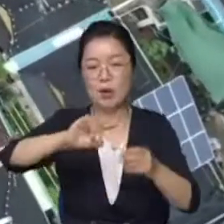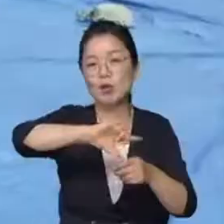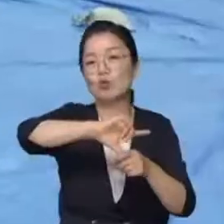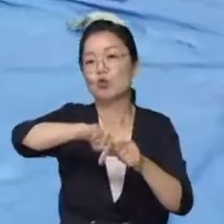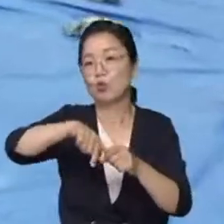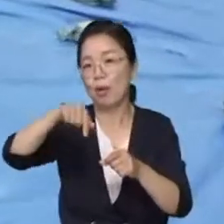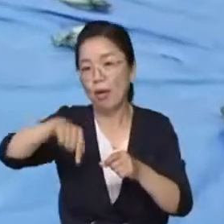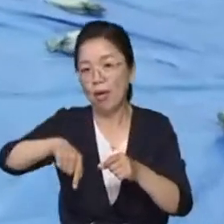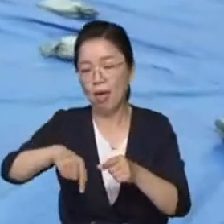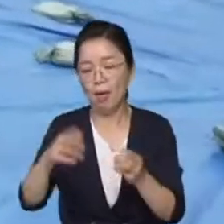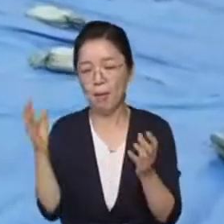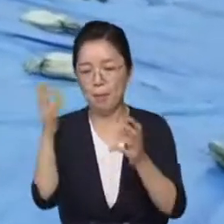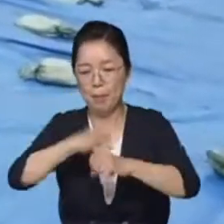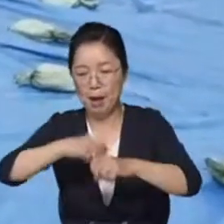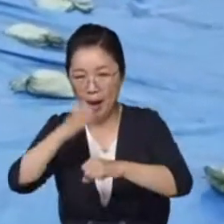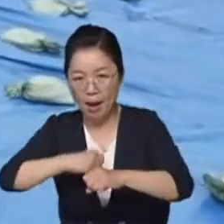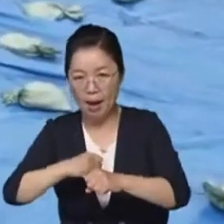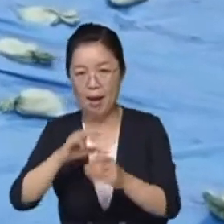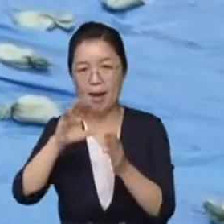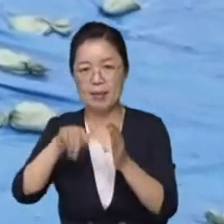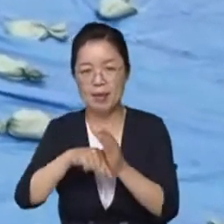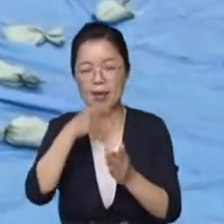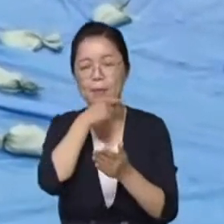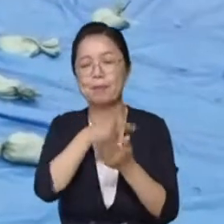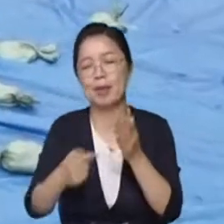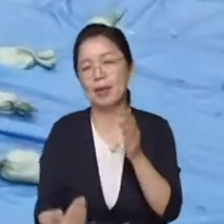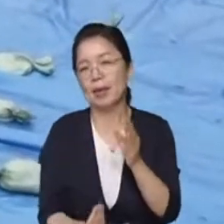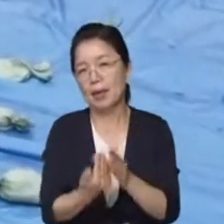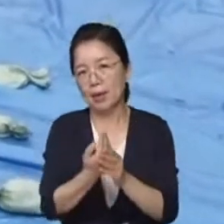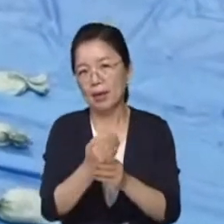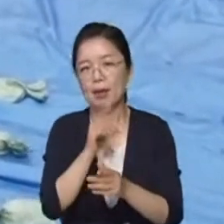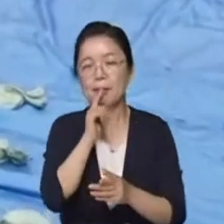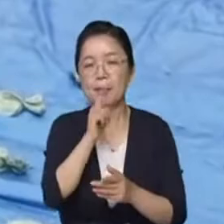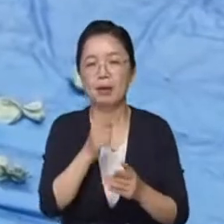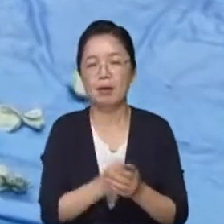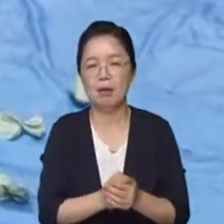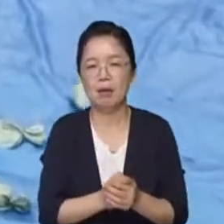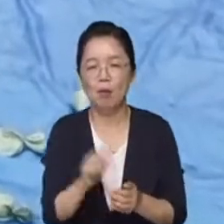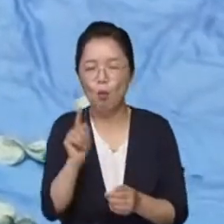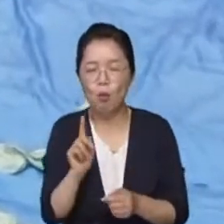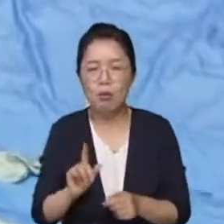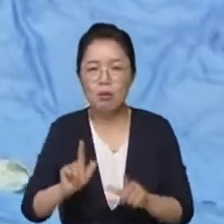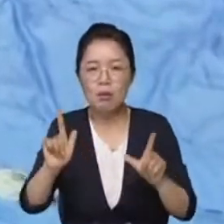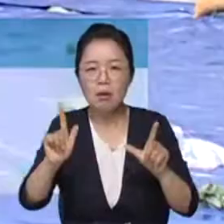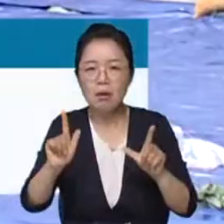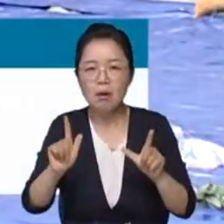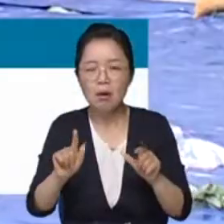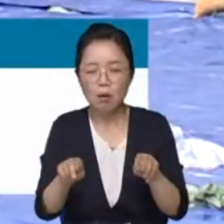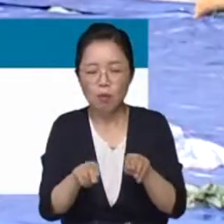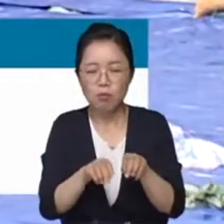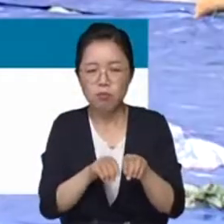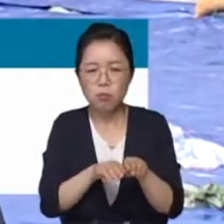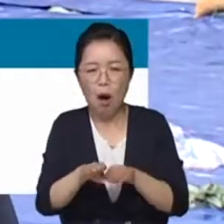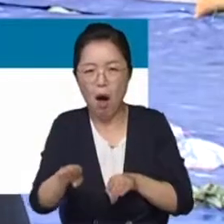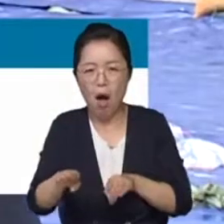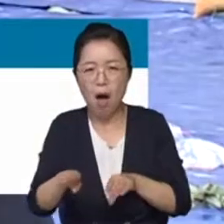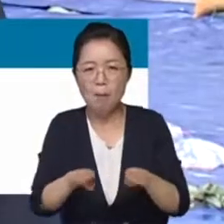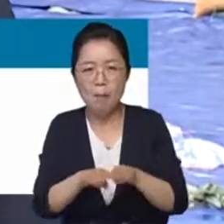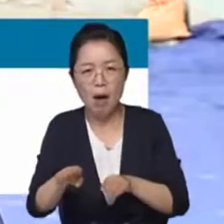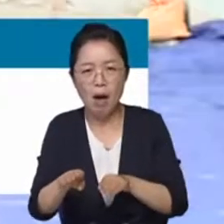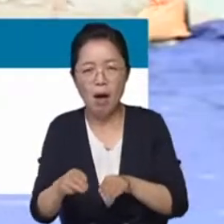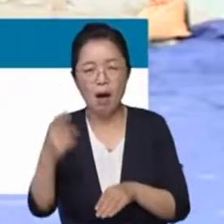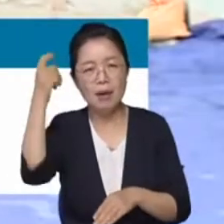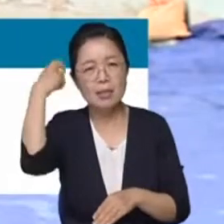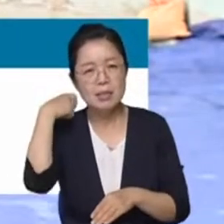건물 철거 과정에서 피해를 입었다고 호소합니다. 어느 날 갑자기 쿵쿵 뭐 지진이 일어나는 것처럼 난리가 난